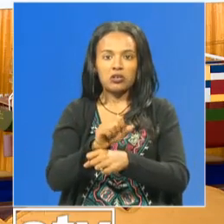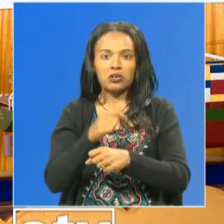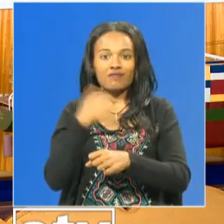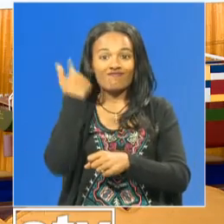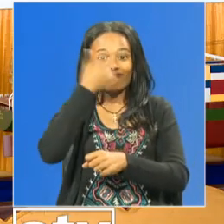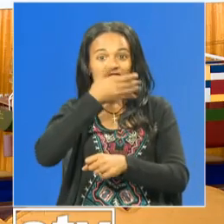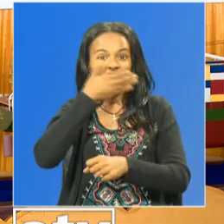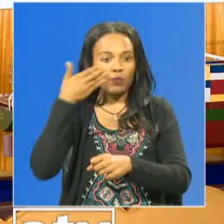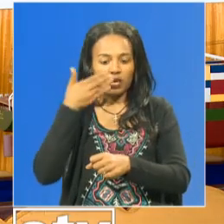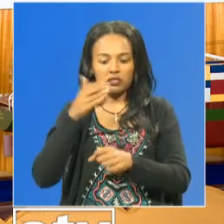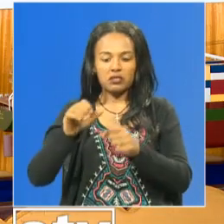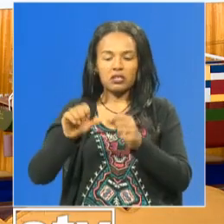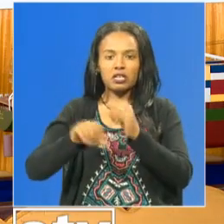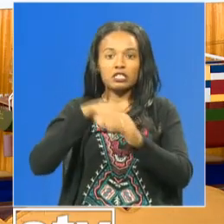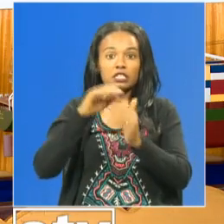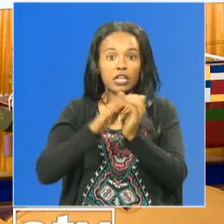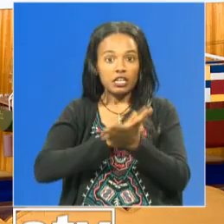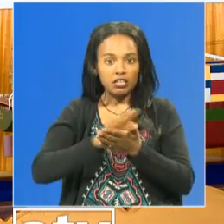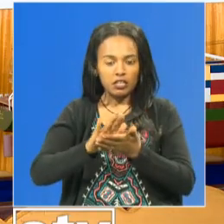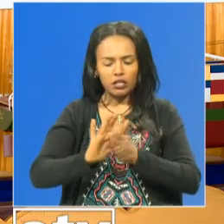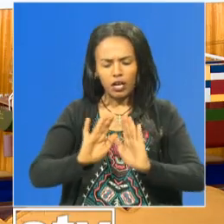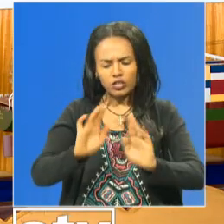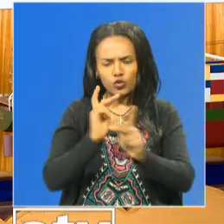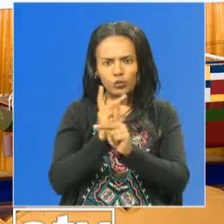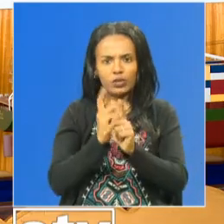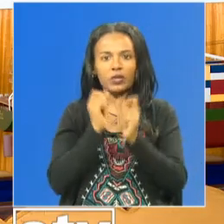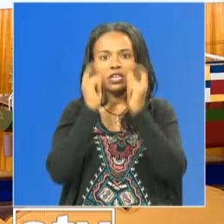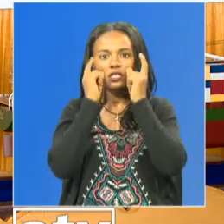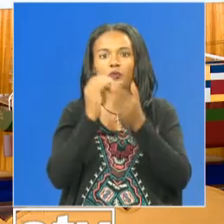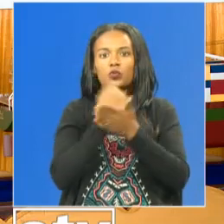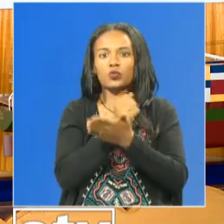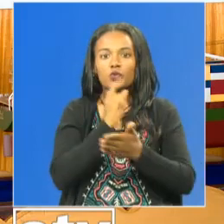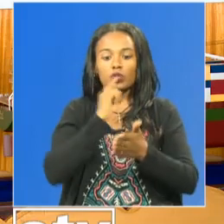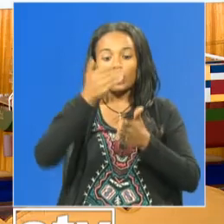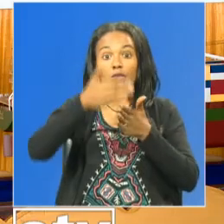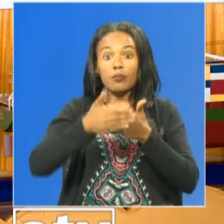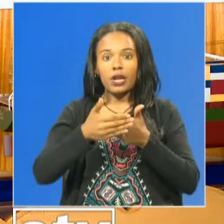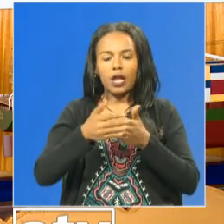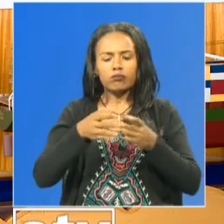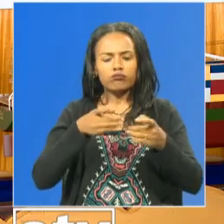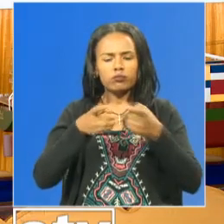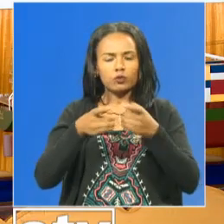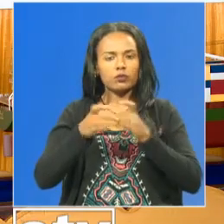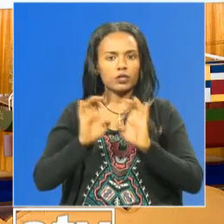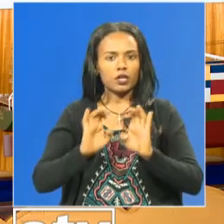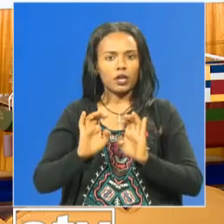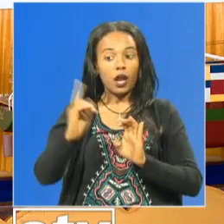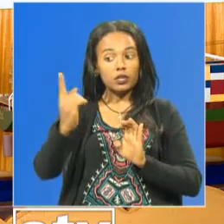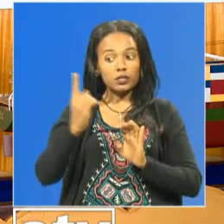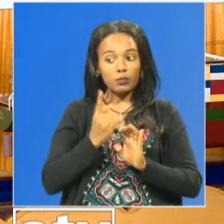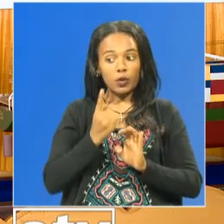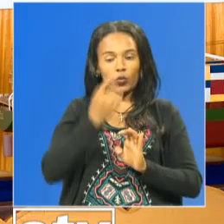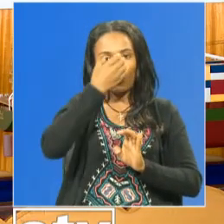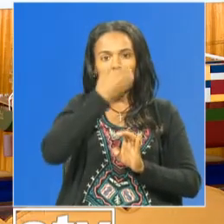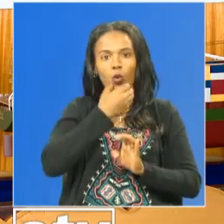እና ሳኒታይዘር እና ራሳቸውን መጠበቂያ ግንዛቤ እንዲወስዱ እየተደረገ ድንበር ላይ ቁጥጥር ይደረጋል። ሲመጡ ደግሞ